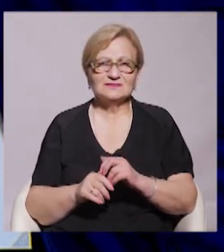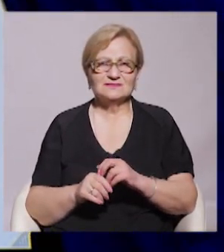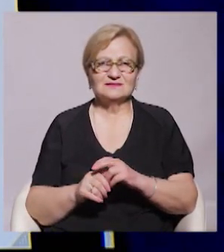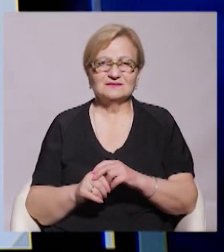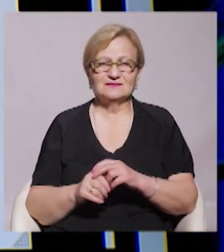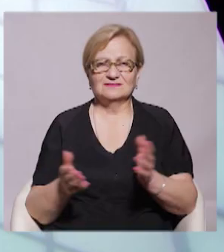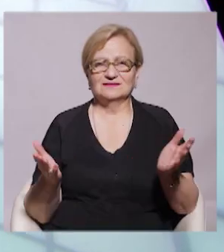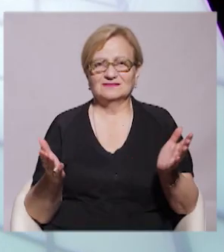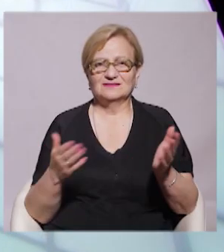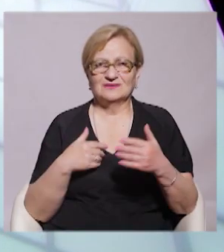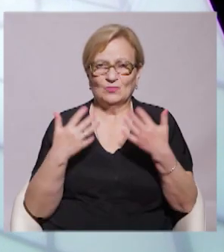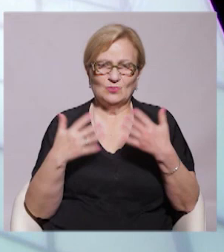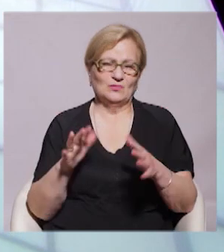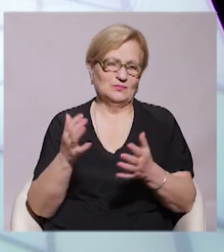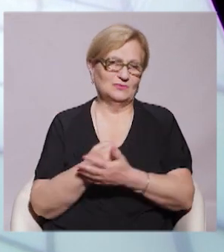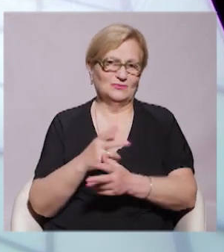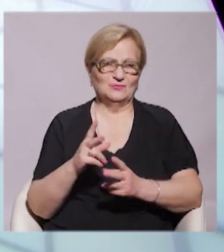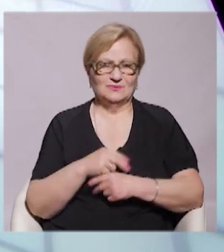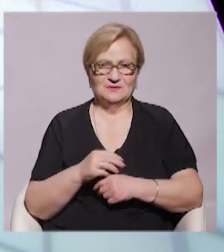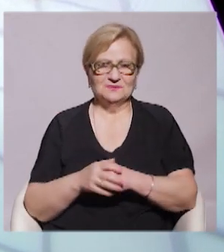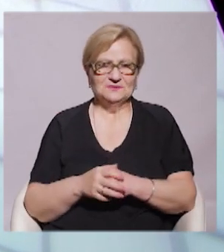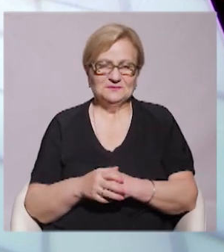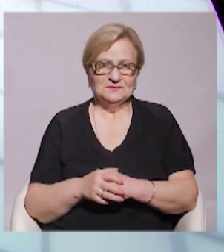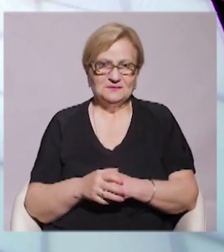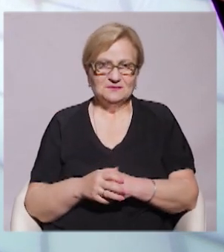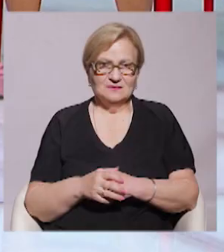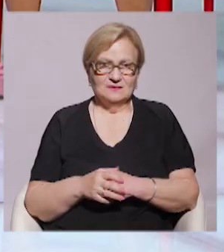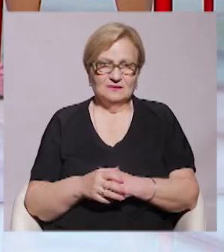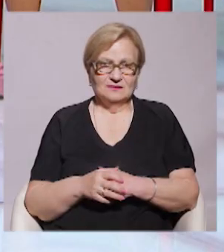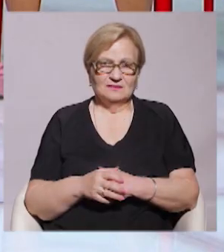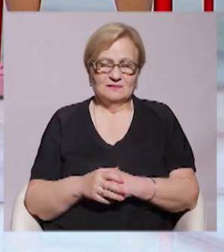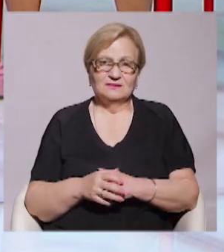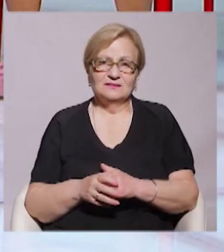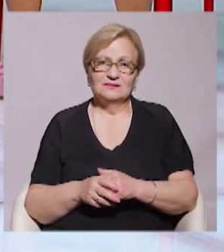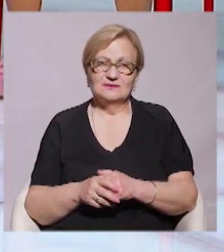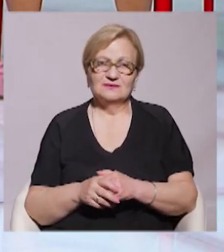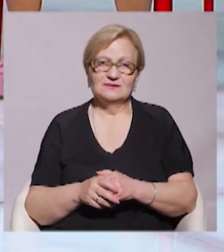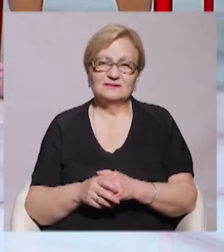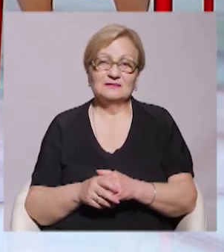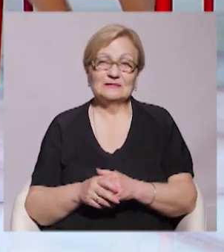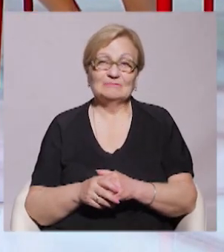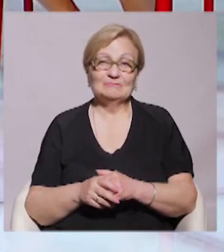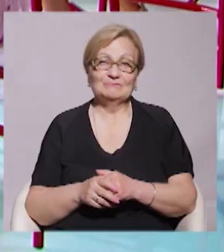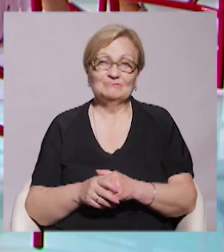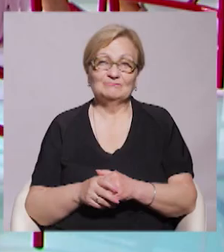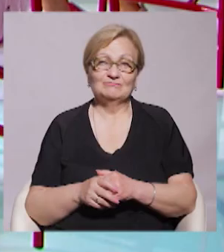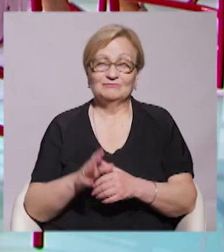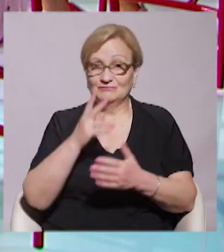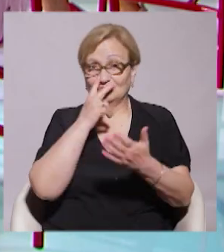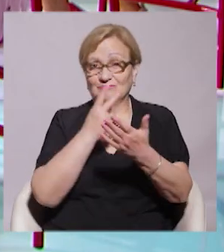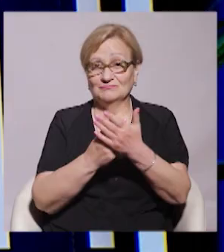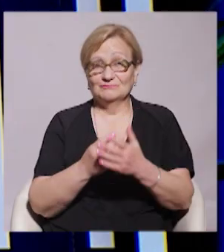Zevi. Aha, miwedi 6-antan. Kargi batono. Cholevri batxo chen. Xedavt